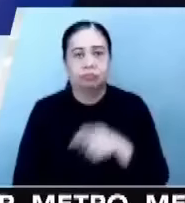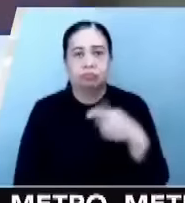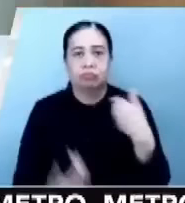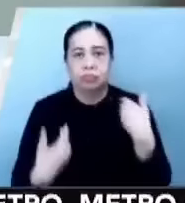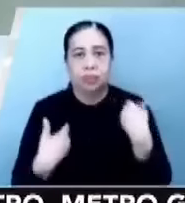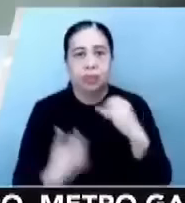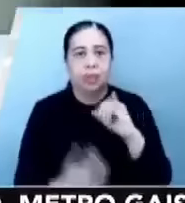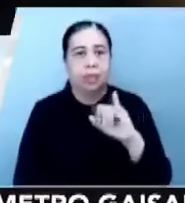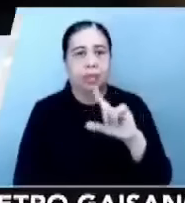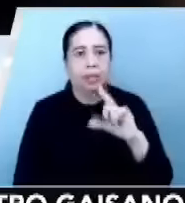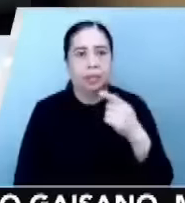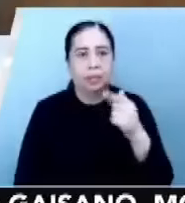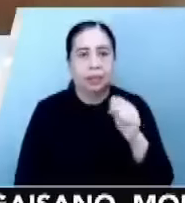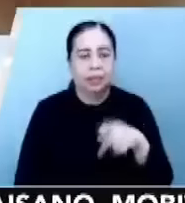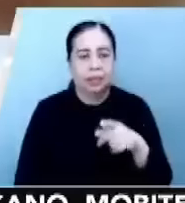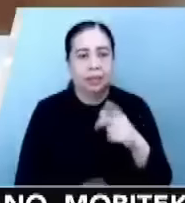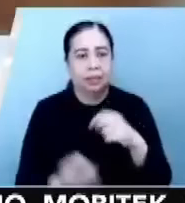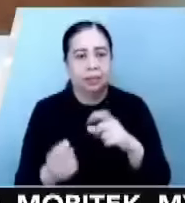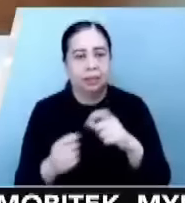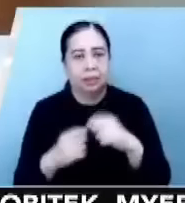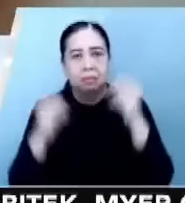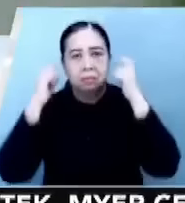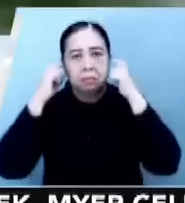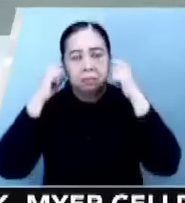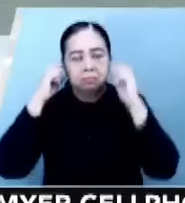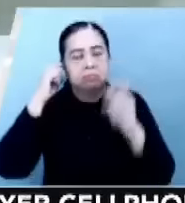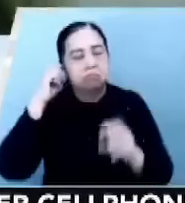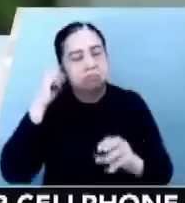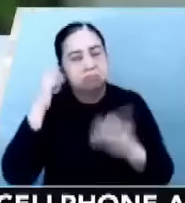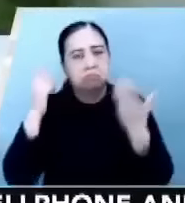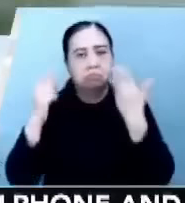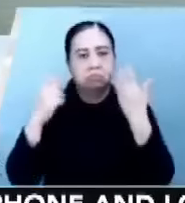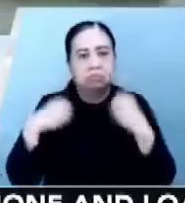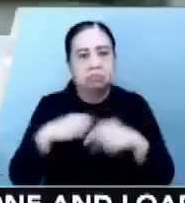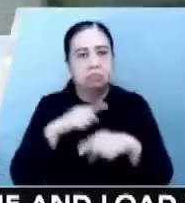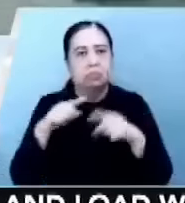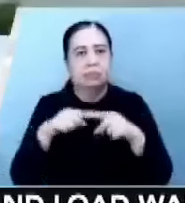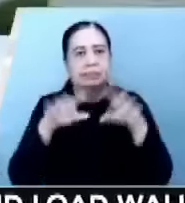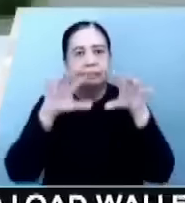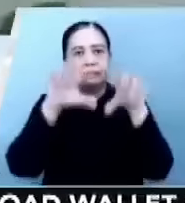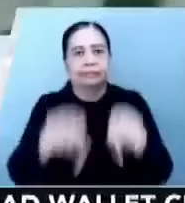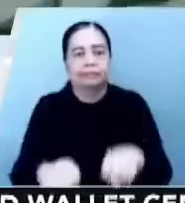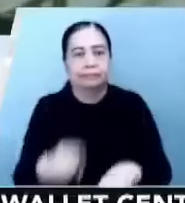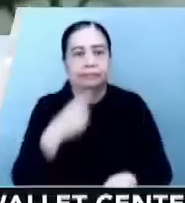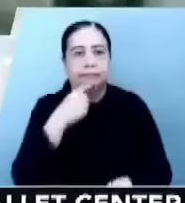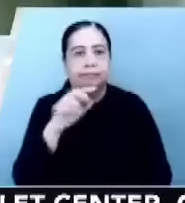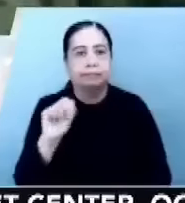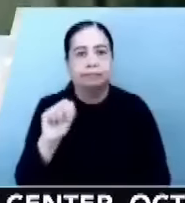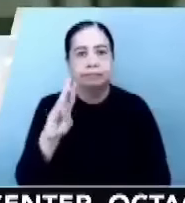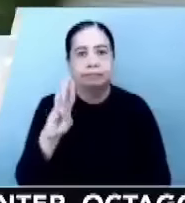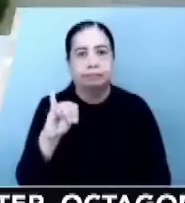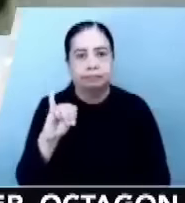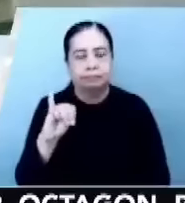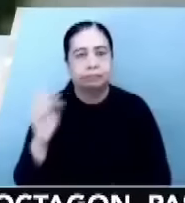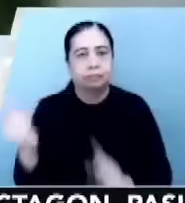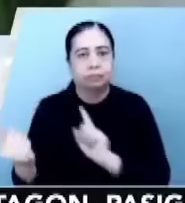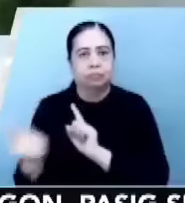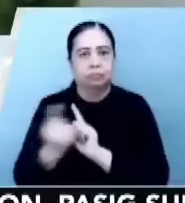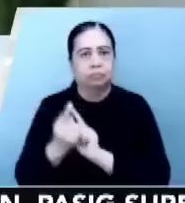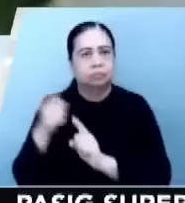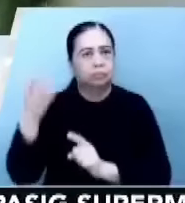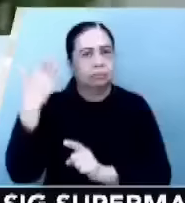May nakasabit pang stethoscope habang nag-i-clinic ang suspect ng arestuhin. Ayon sa NBI, lumapit sa kanila ang isang dating staff